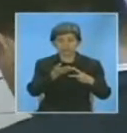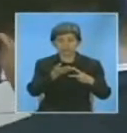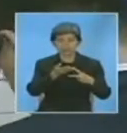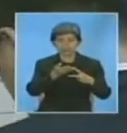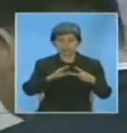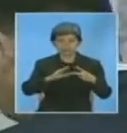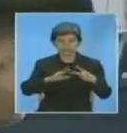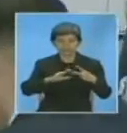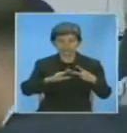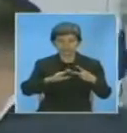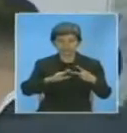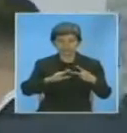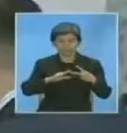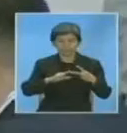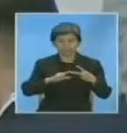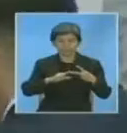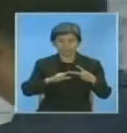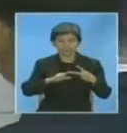สุรชัย